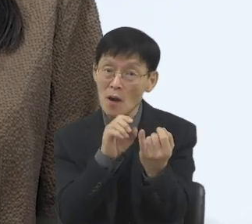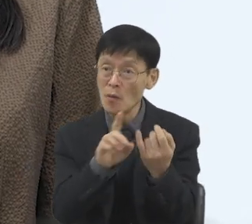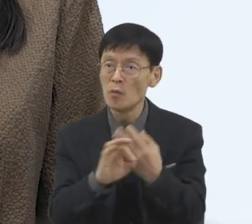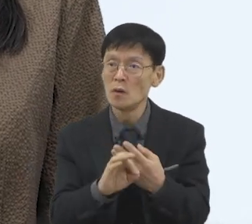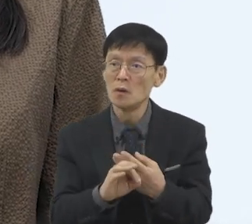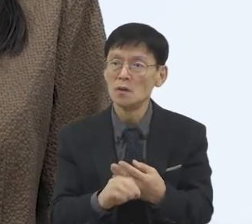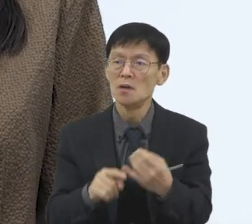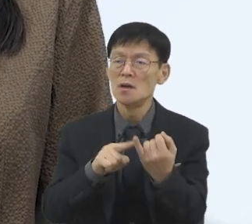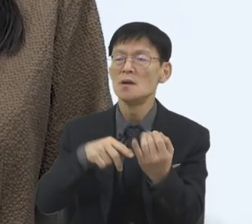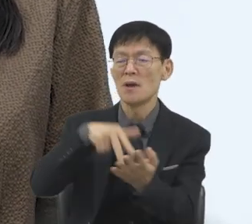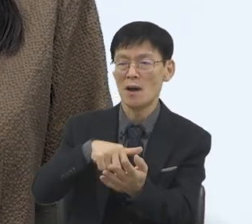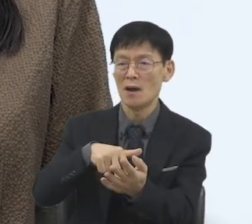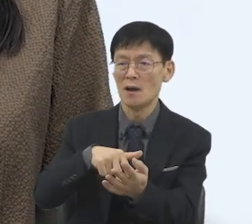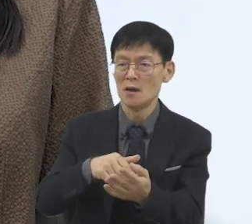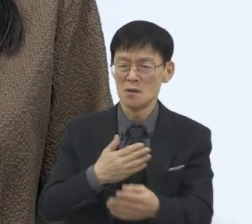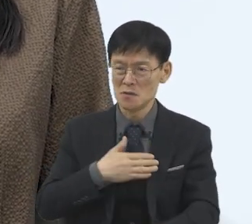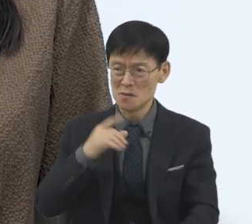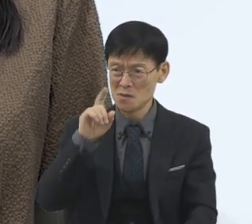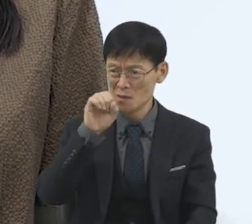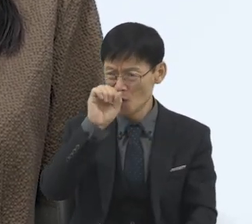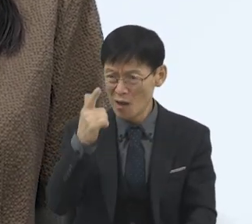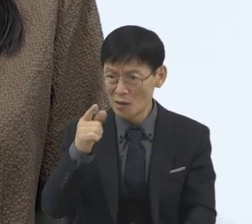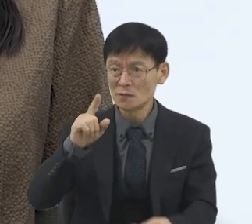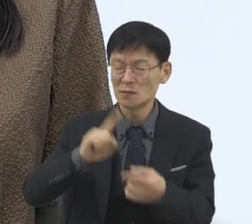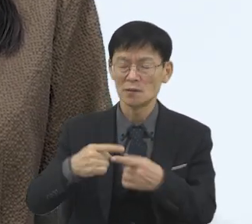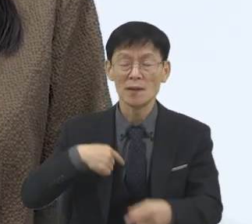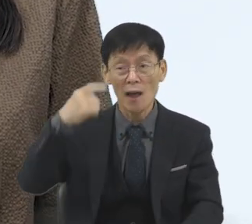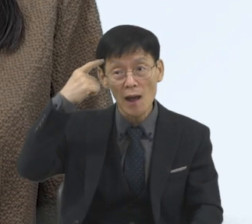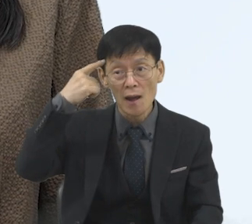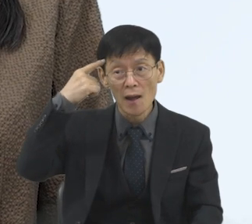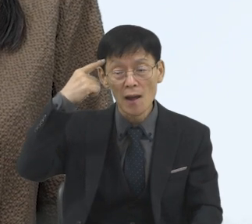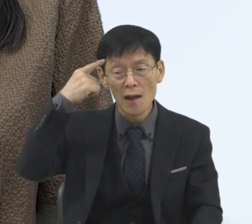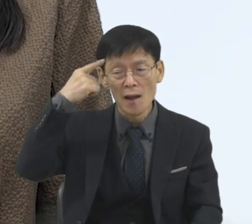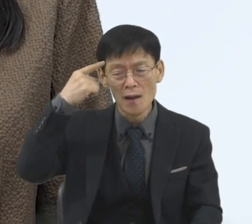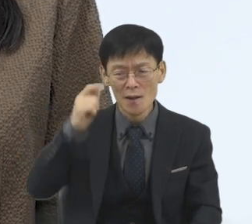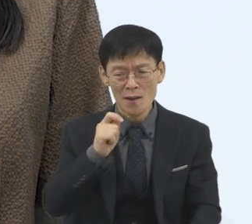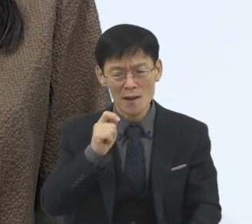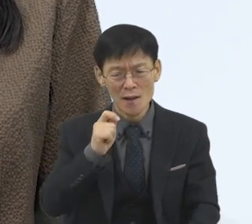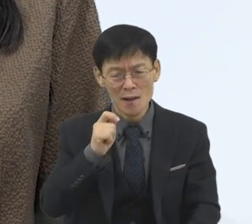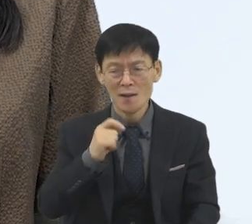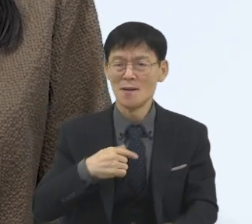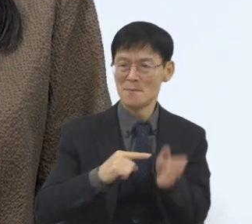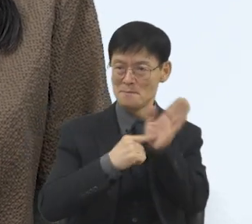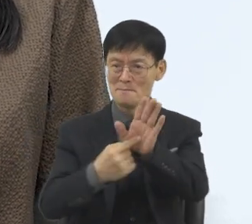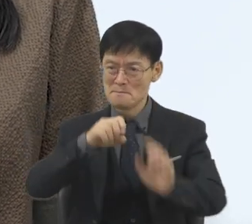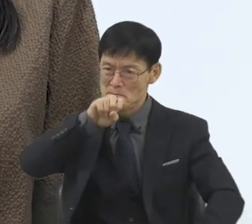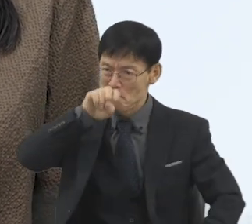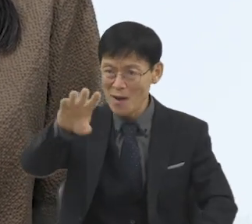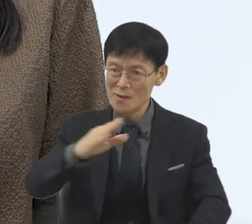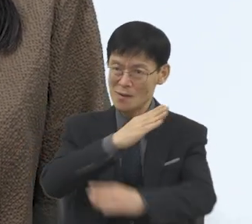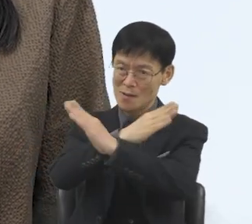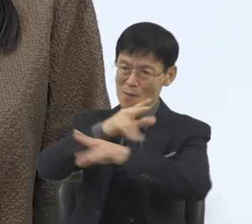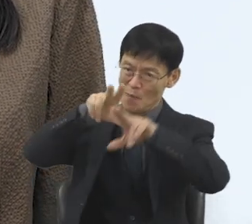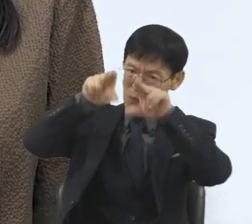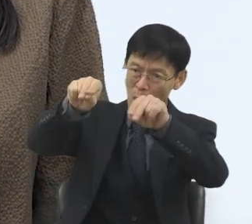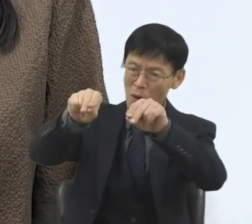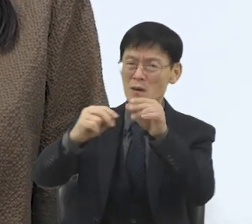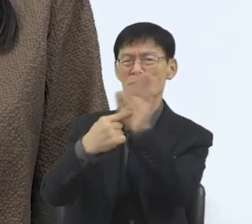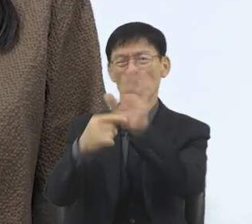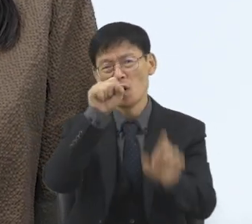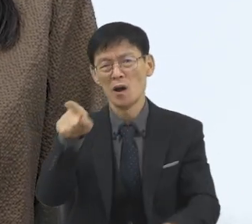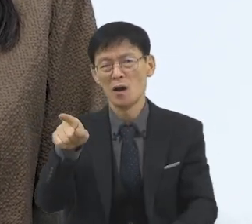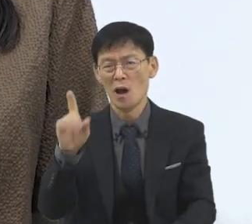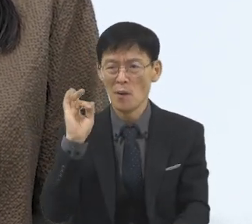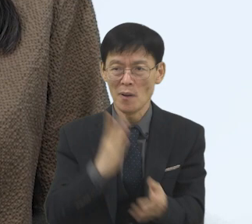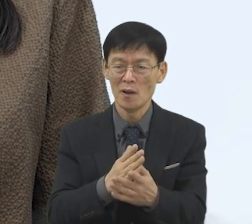식으로 누군가 말할 땐 지혜 씨처럼 기분이 좋지 않다는 내 생각을 상대방이 알아들을 수 있도록 분명하고 확실하게